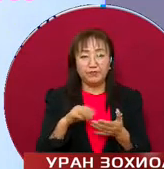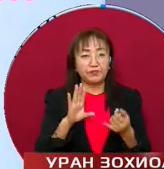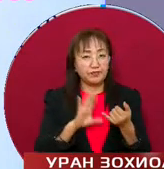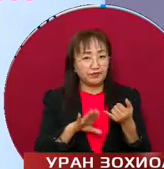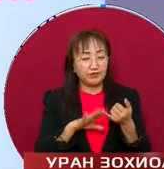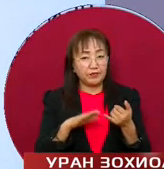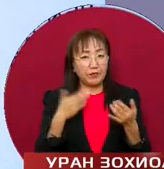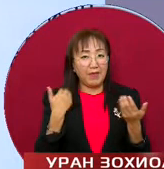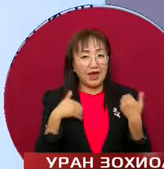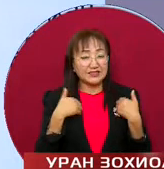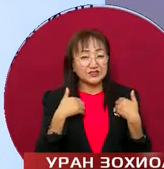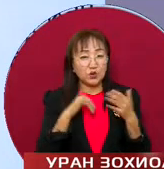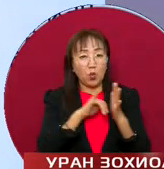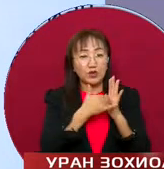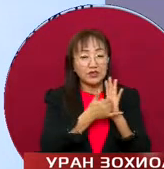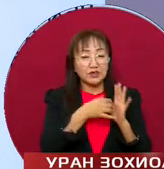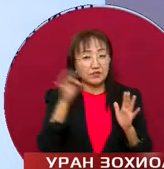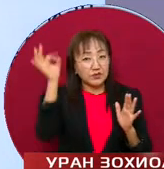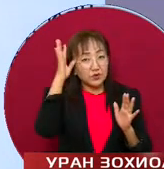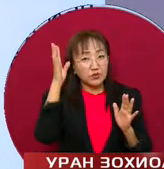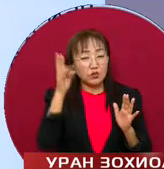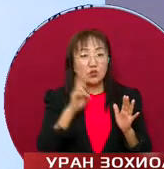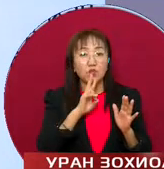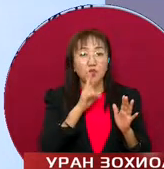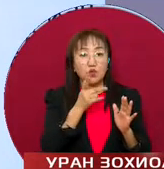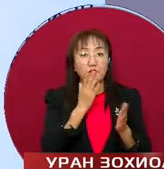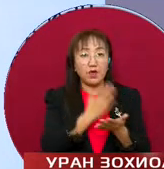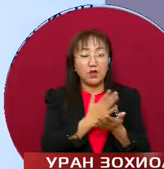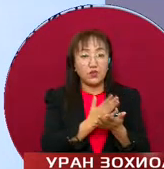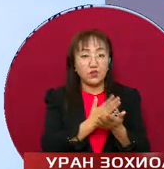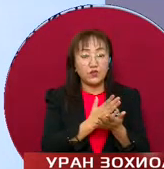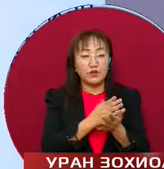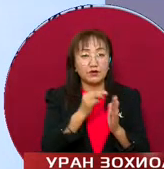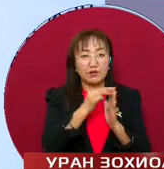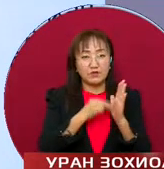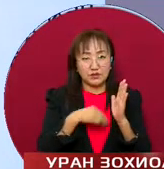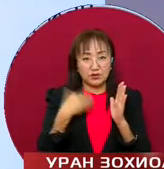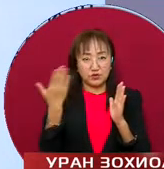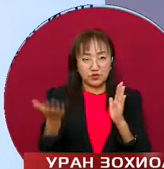Дараа нь багш нь утгыг нь мэдэхгүй байж магадгүй үгнүүдийг тайлбарлаж өгье.